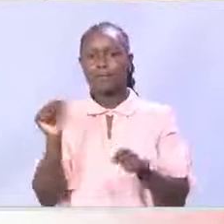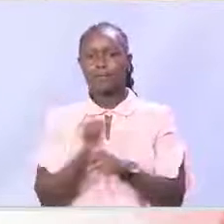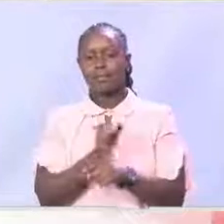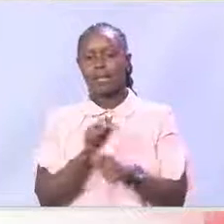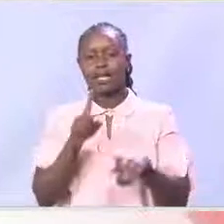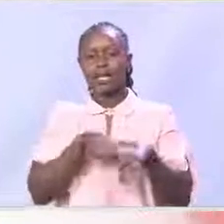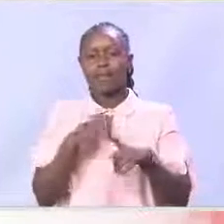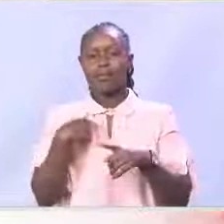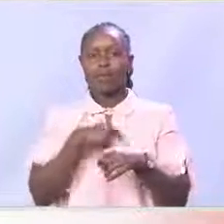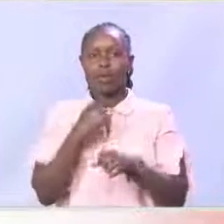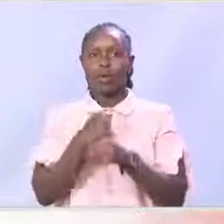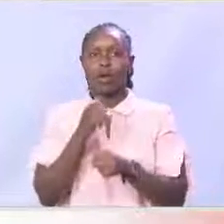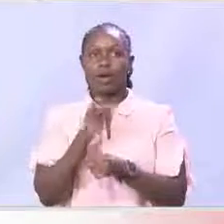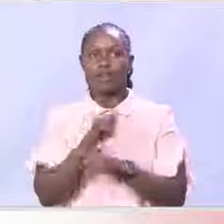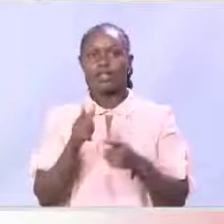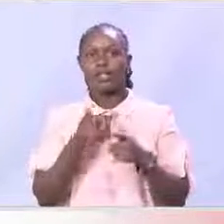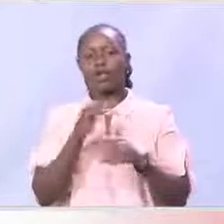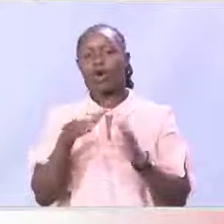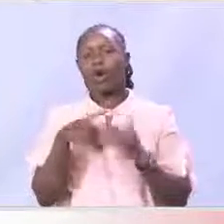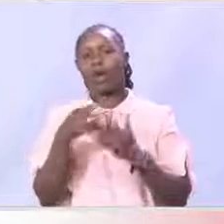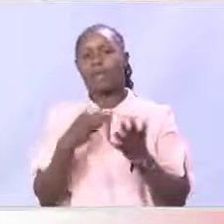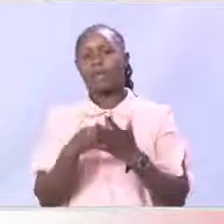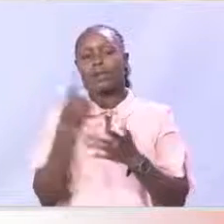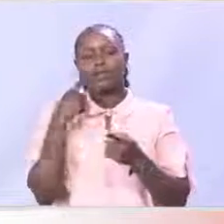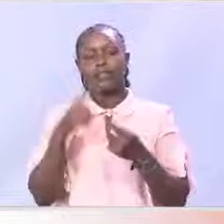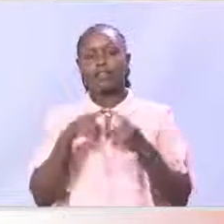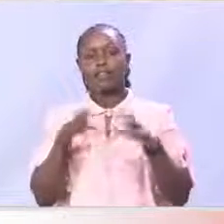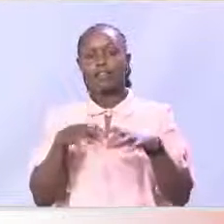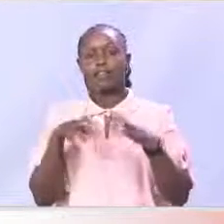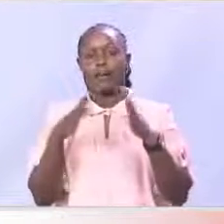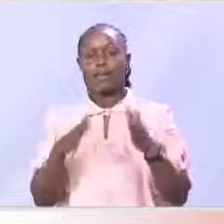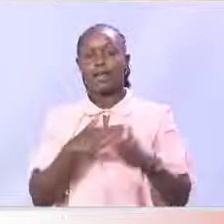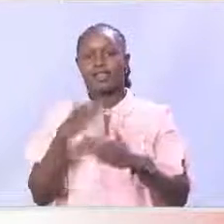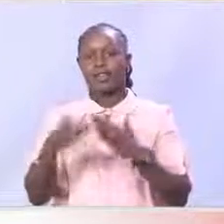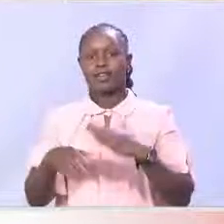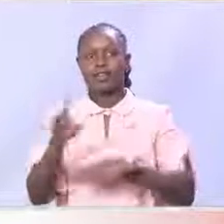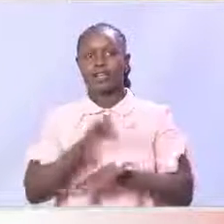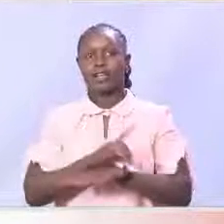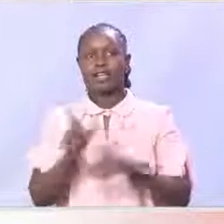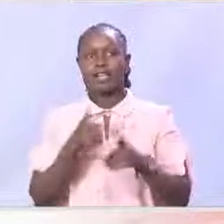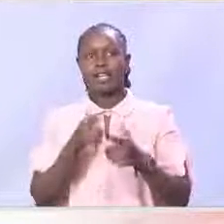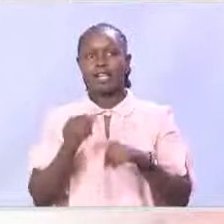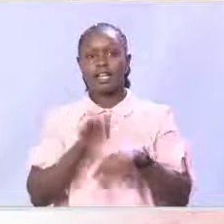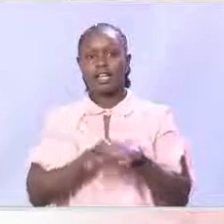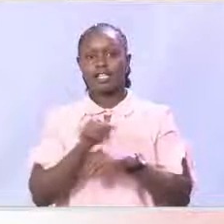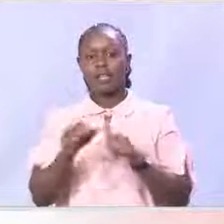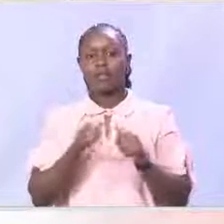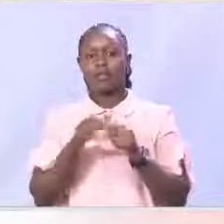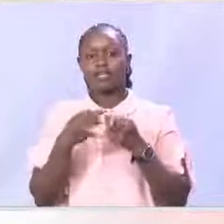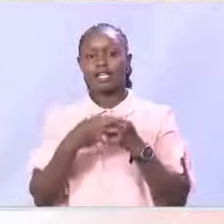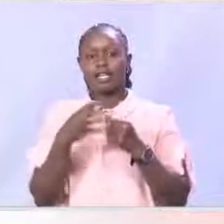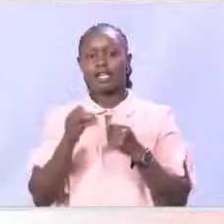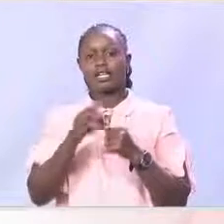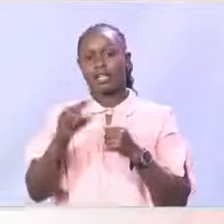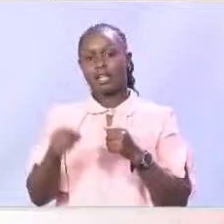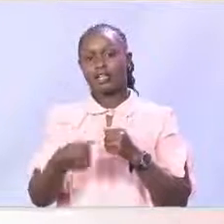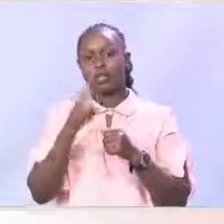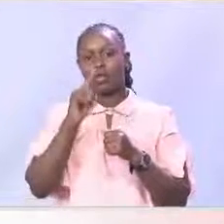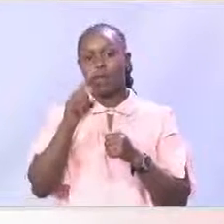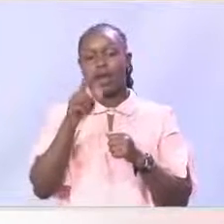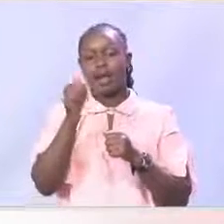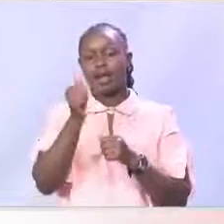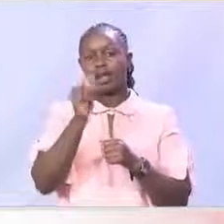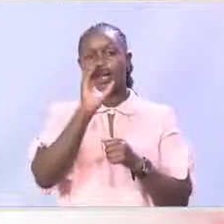that the gross margin for the farmer at the end of the day, what he gets is about 80,000 shillings per acre. A farmer